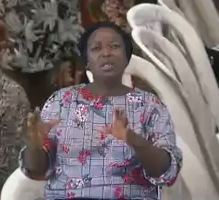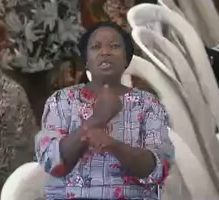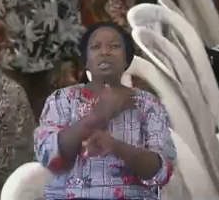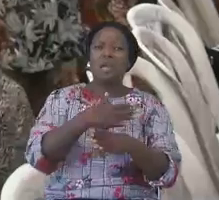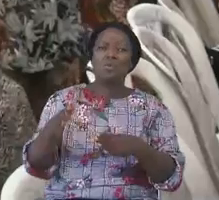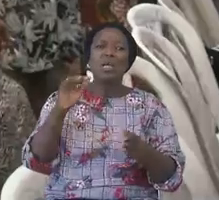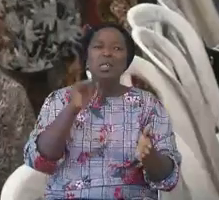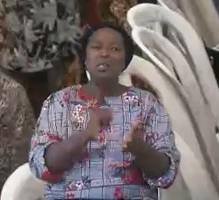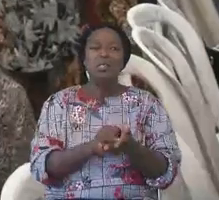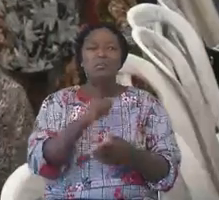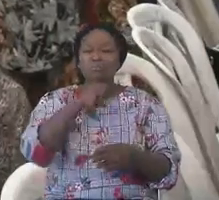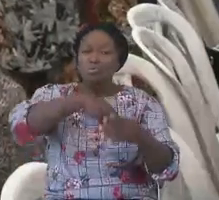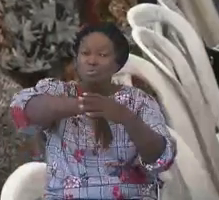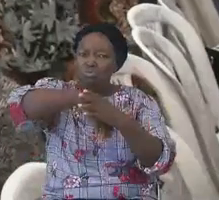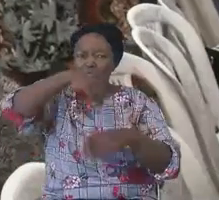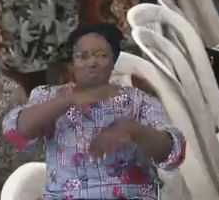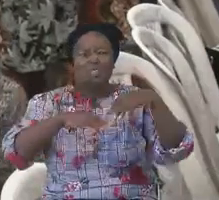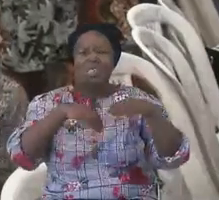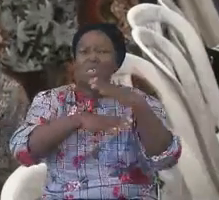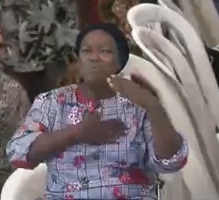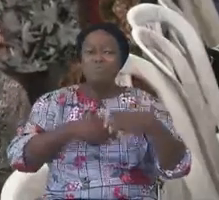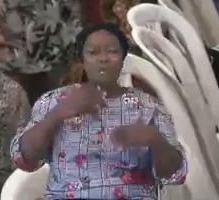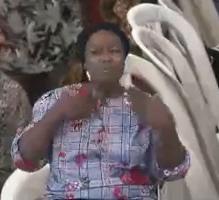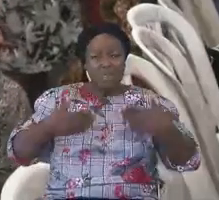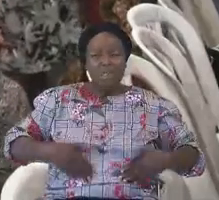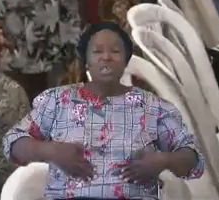Ce désespoir profond dans mon cœur, ôte-le.